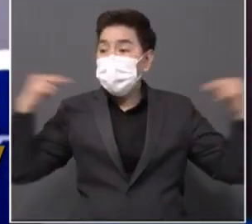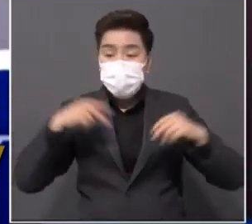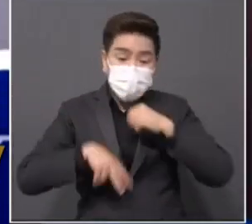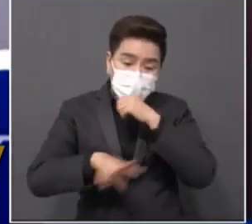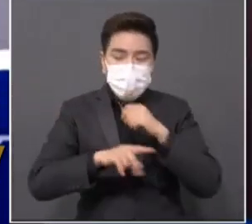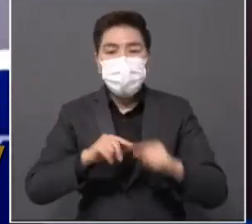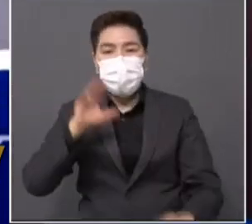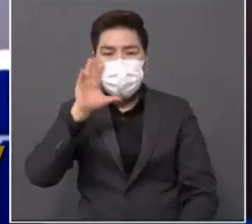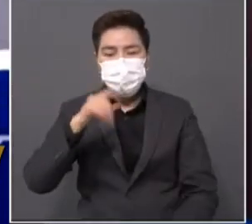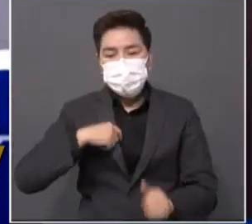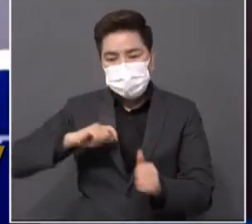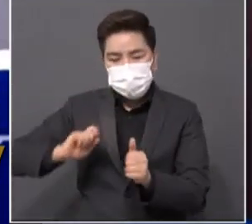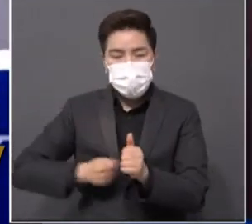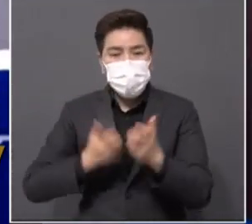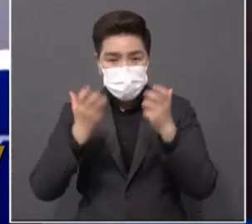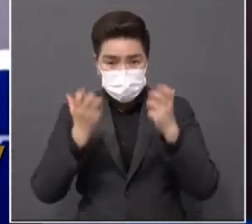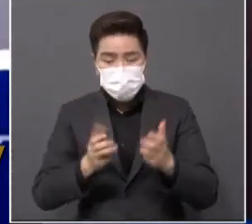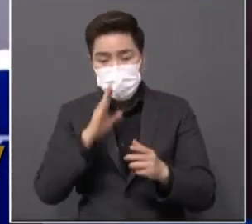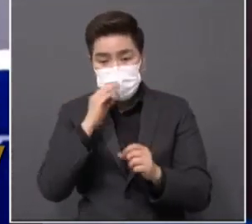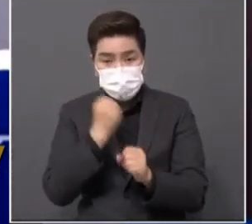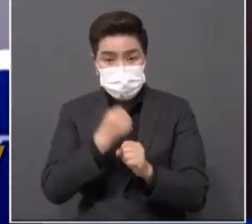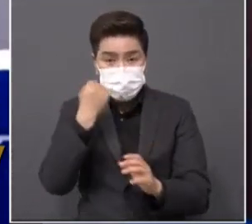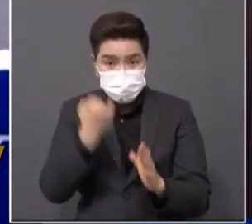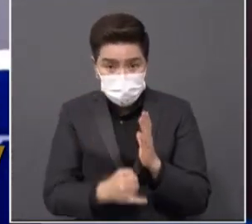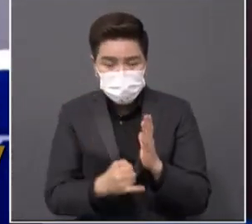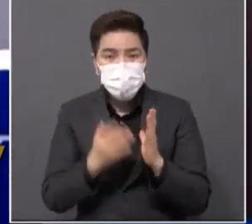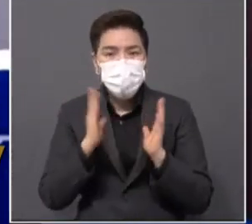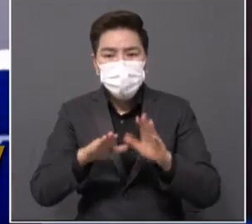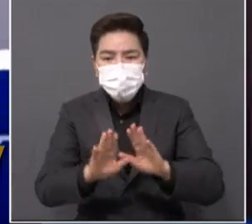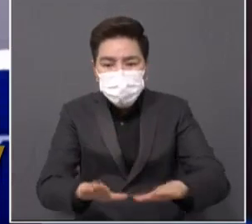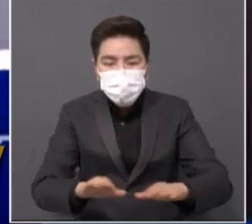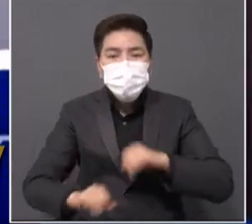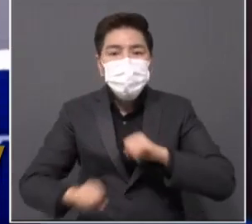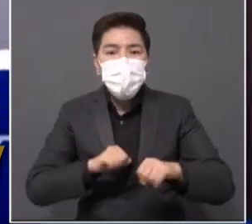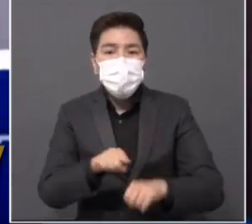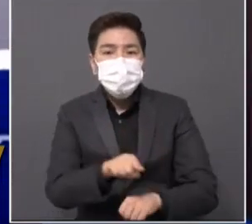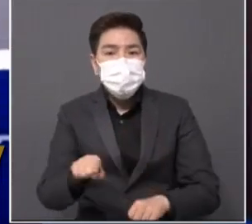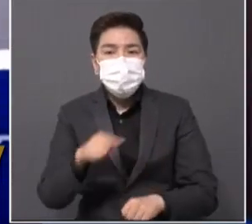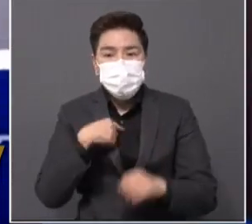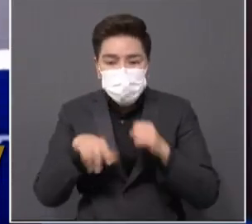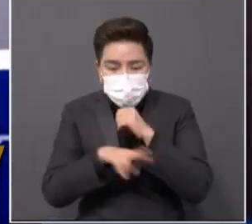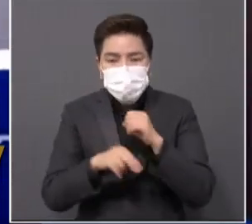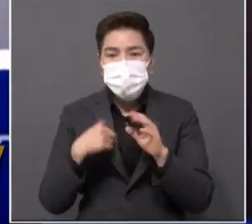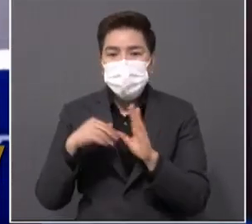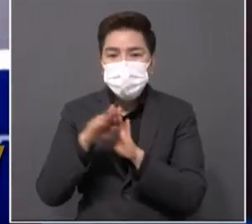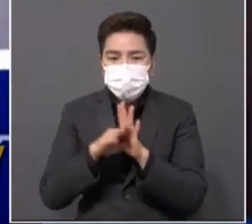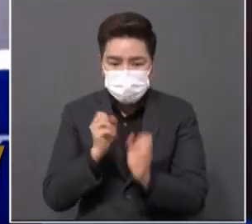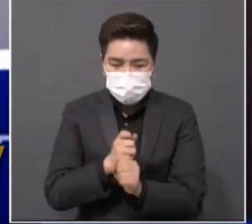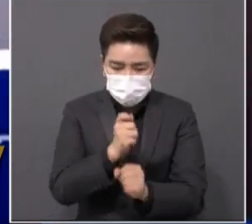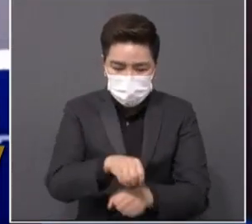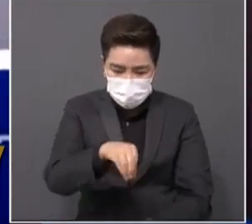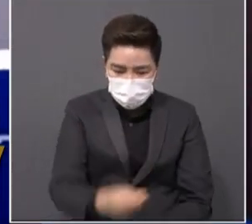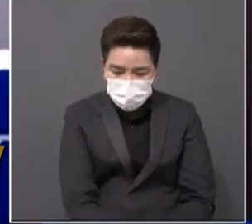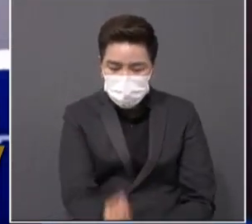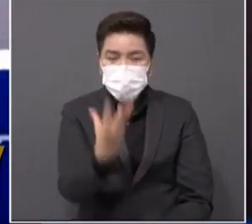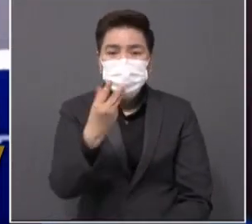ะมีบทรนโทคที่ลุงแรงนอกจากนี้หากกทำผดตผู้บริโภคโยเฉพาะเด็กได้ยวะชนโดยถการคบคมกระบวนการปรูกก